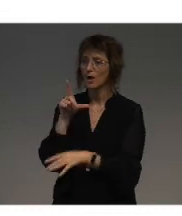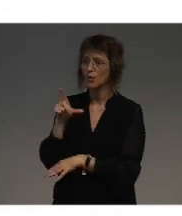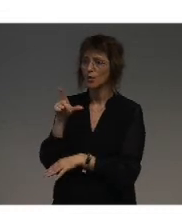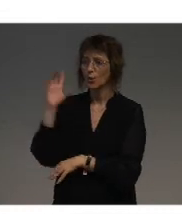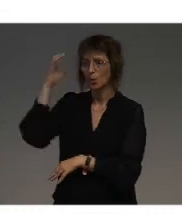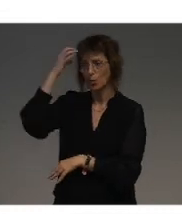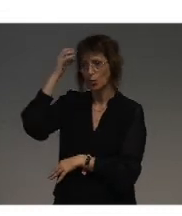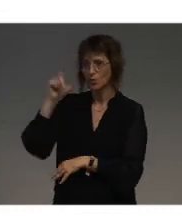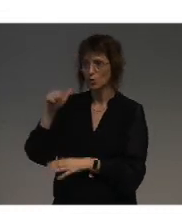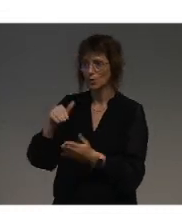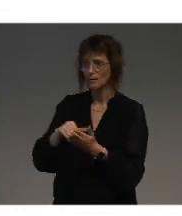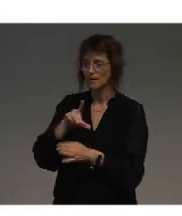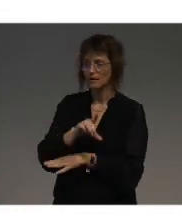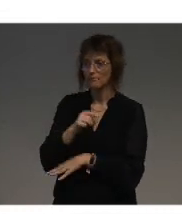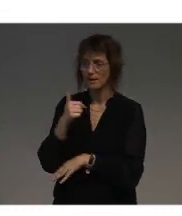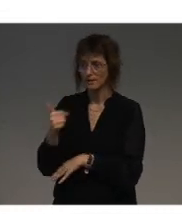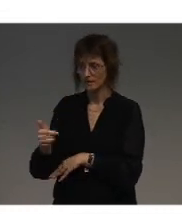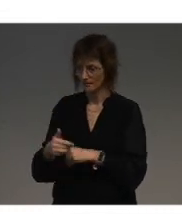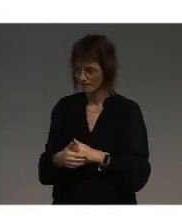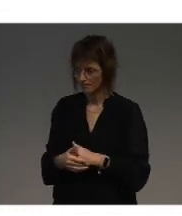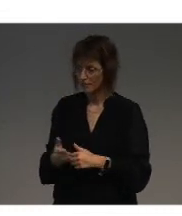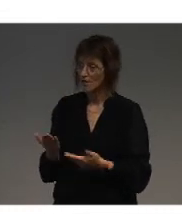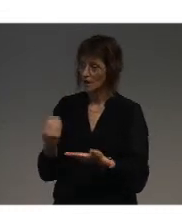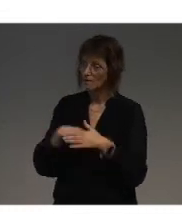puisque elle est mentionnée dans l'article